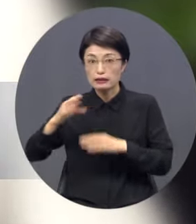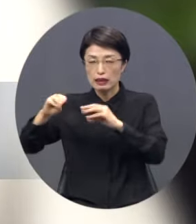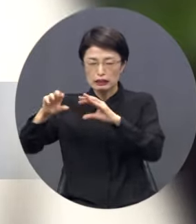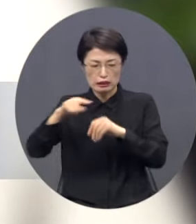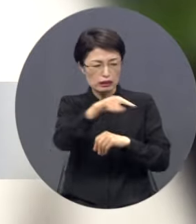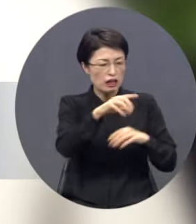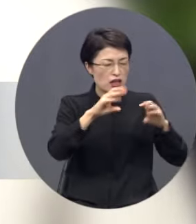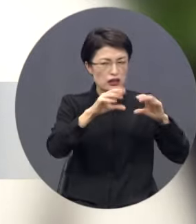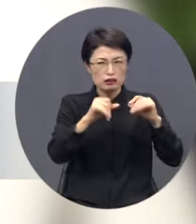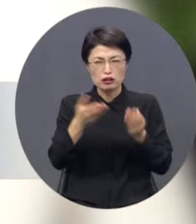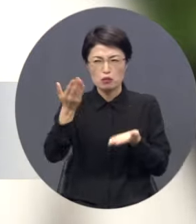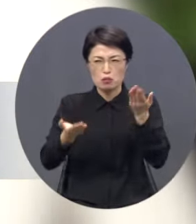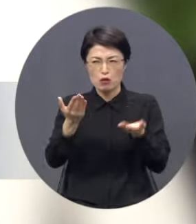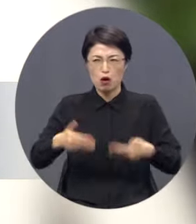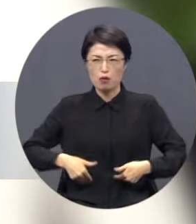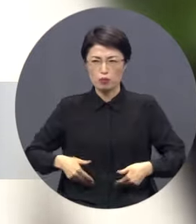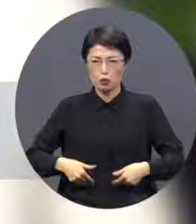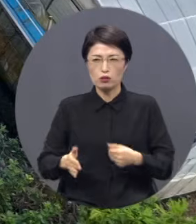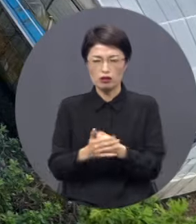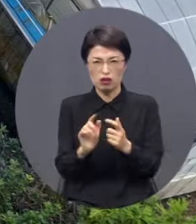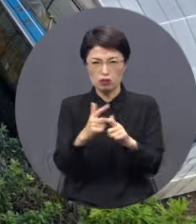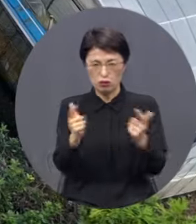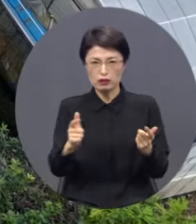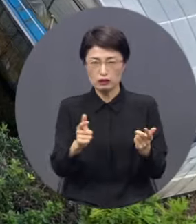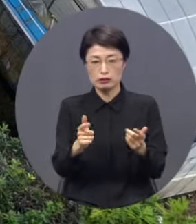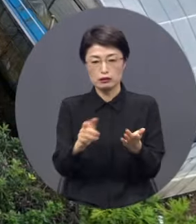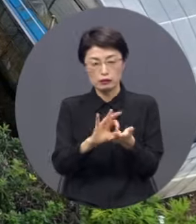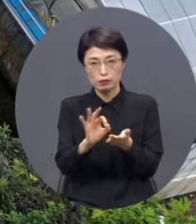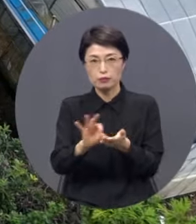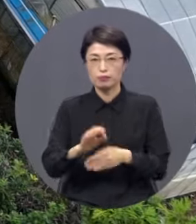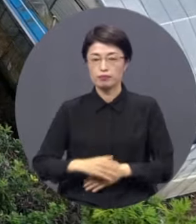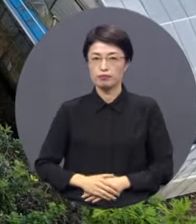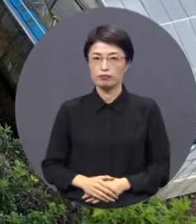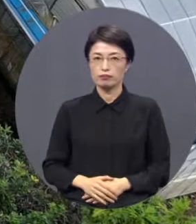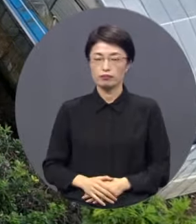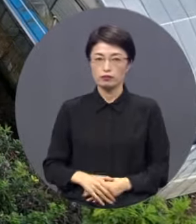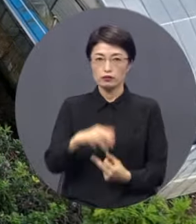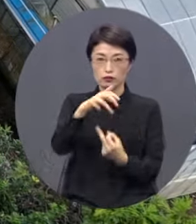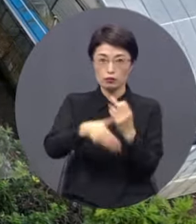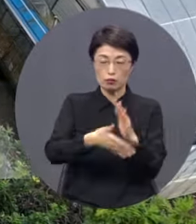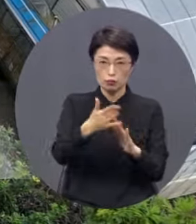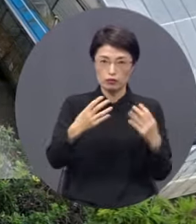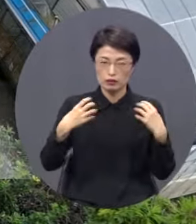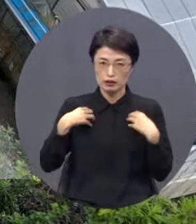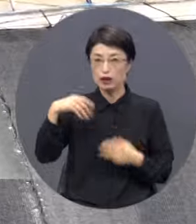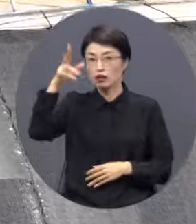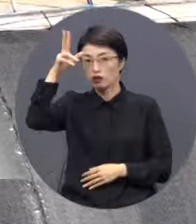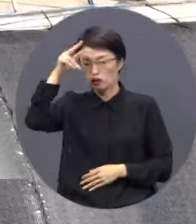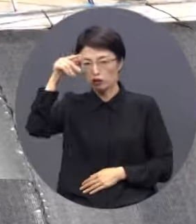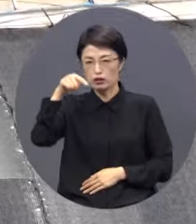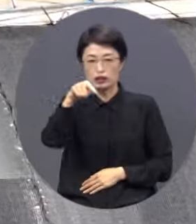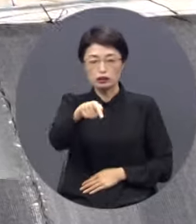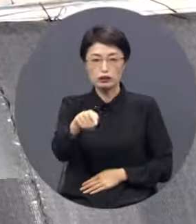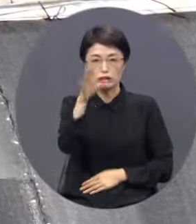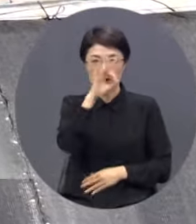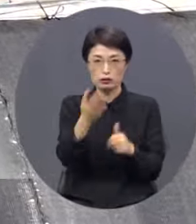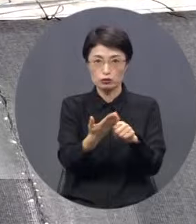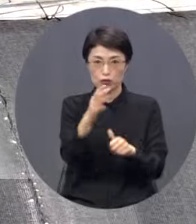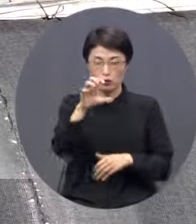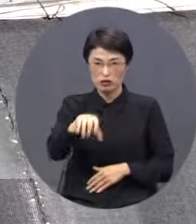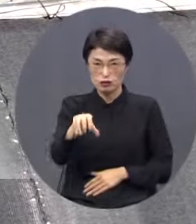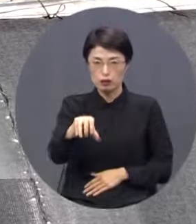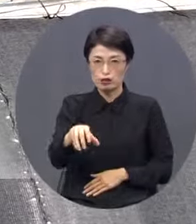한번 정리를 해봐야 될 것 같아요. 어느 거를 지금 쓸 수 있을지를. 서귀포시와 자치경찰은 해당 양돈장에서 발생한 가축